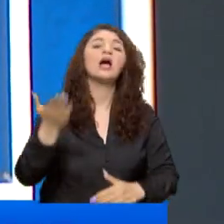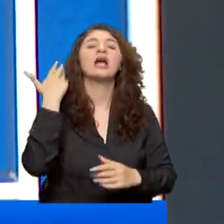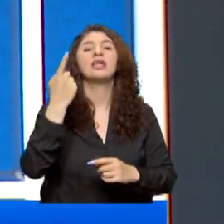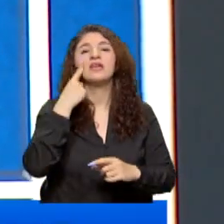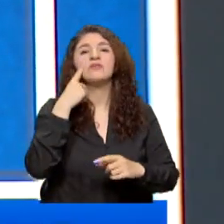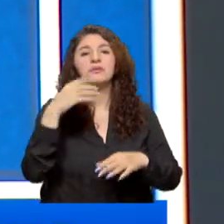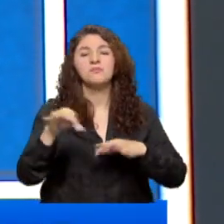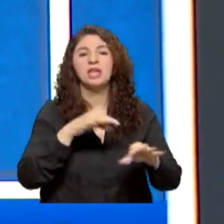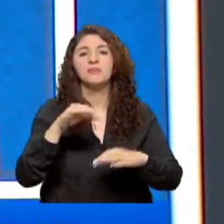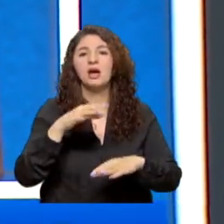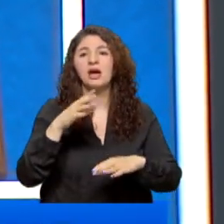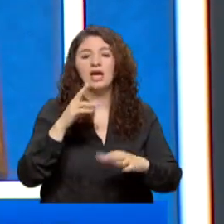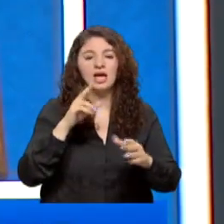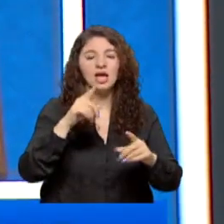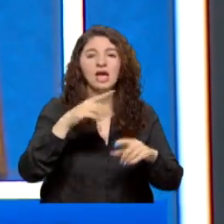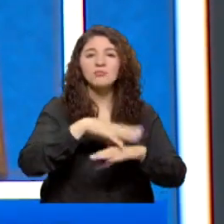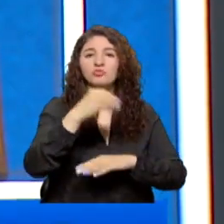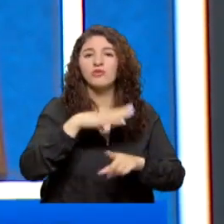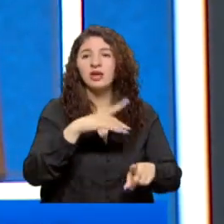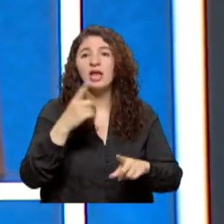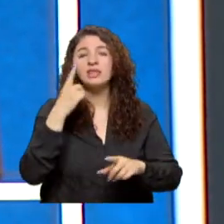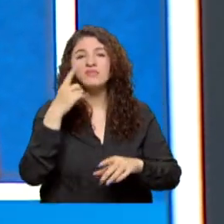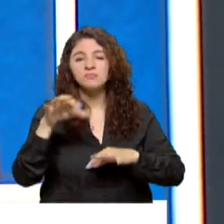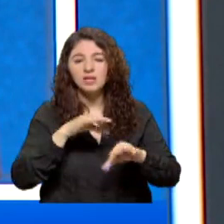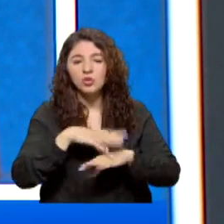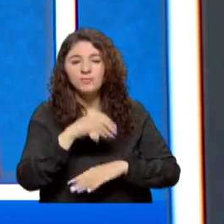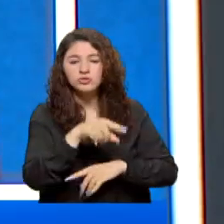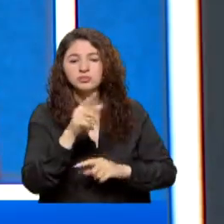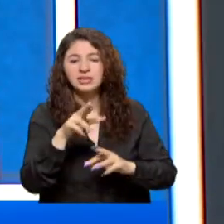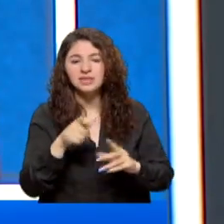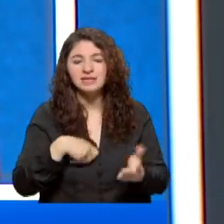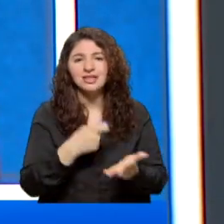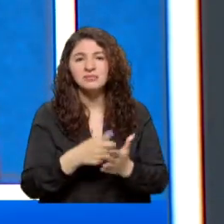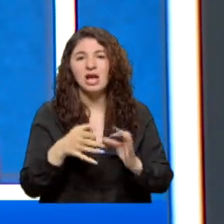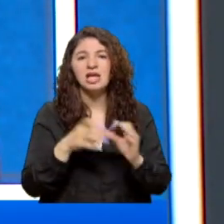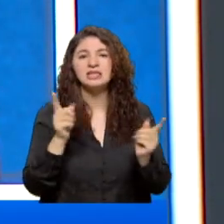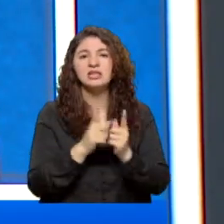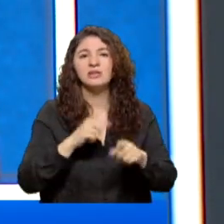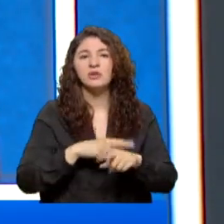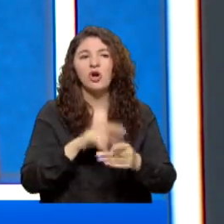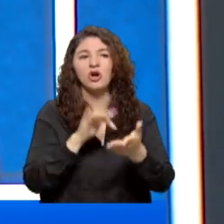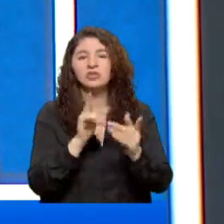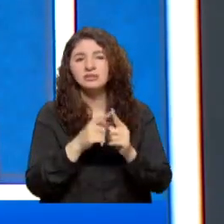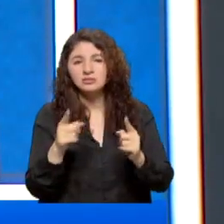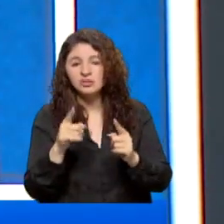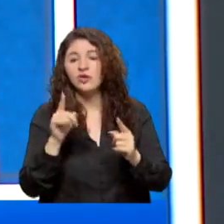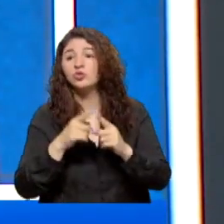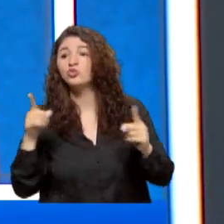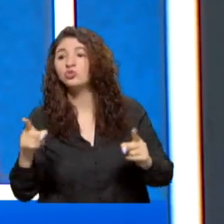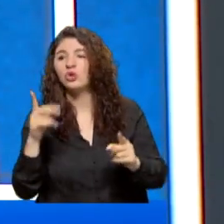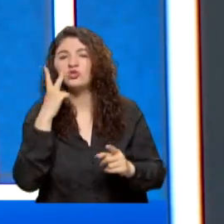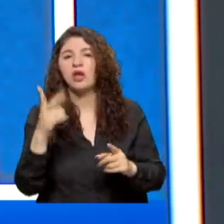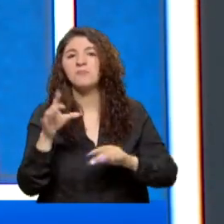devlet planlama teşkilatı diye bir kurum var Devlet Planlama Teşkilatı bu tür yatırımlarla ilgili kısa vadeli Orta vadeli uzun vadeli